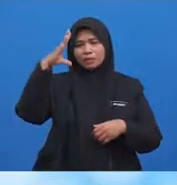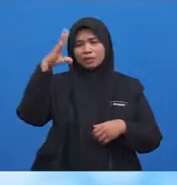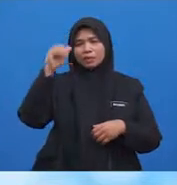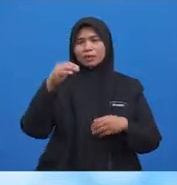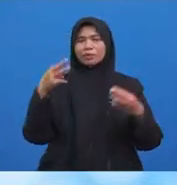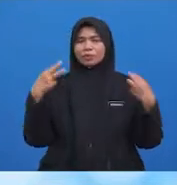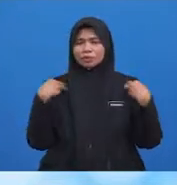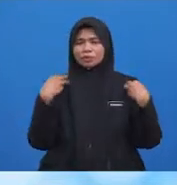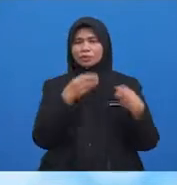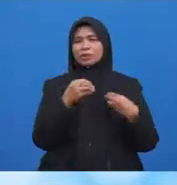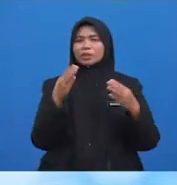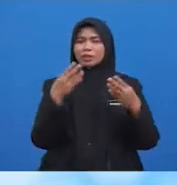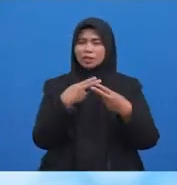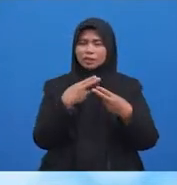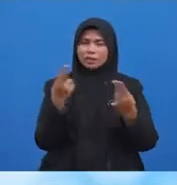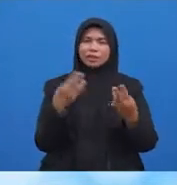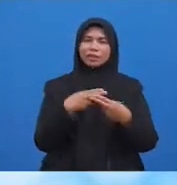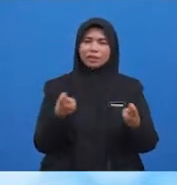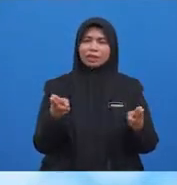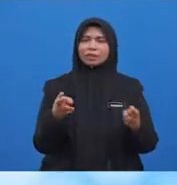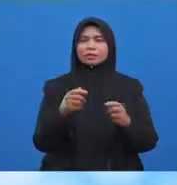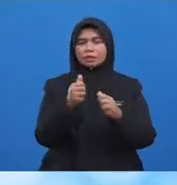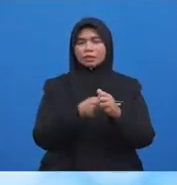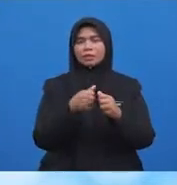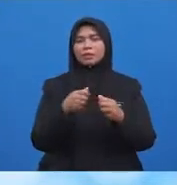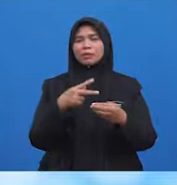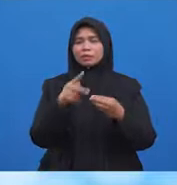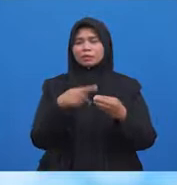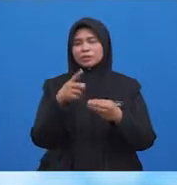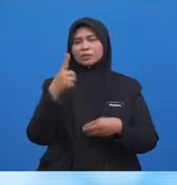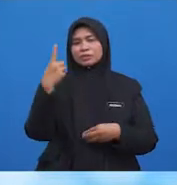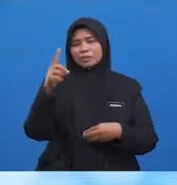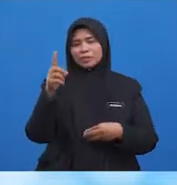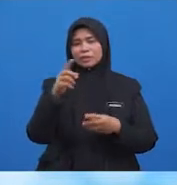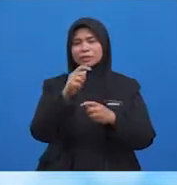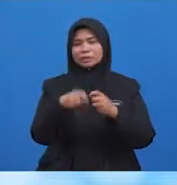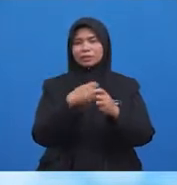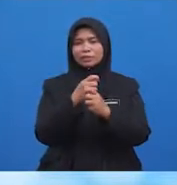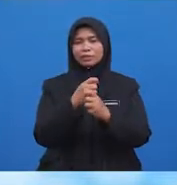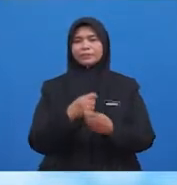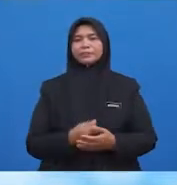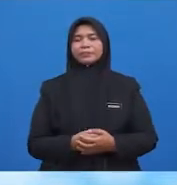yang wujud dan lenyap setiap pusingan 11 tahun